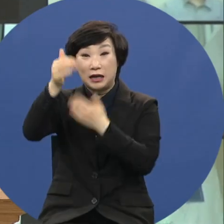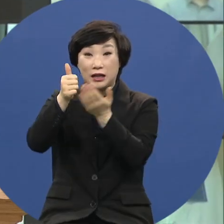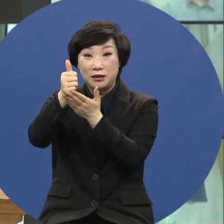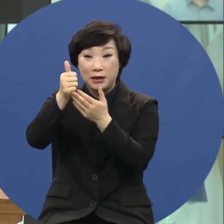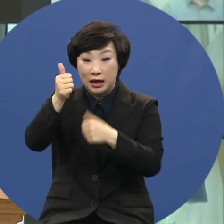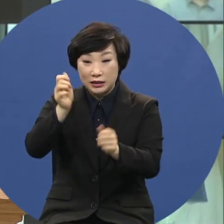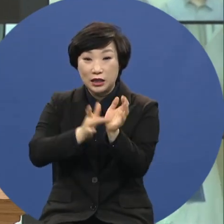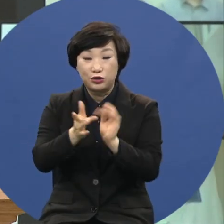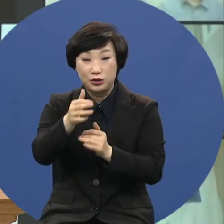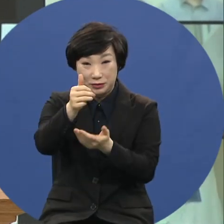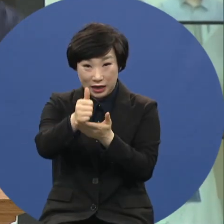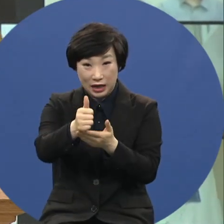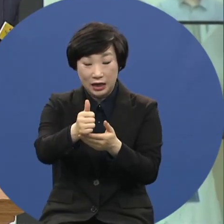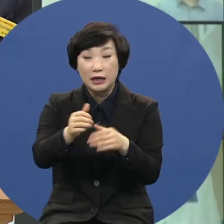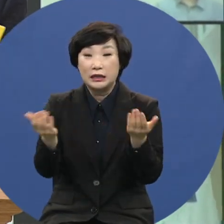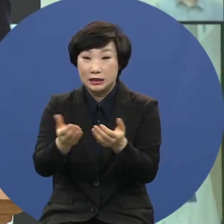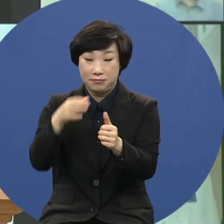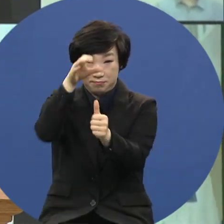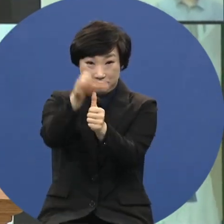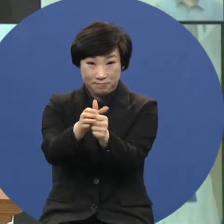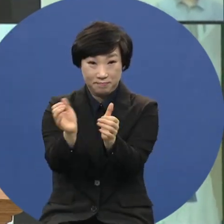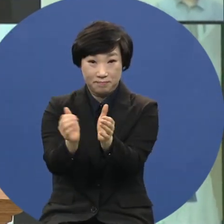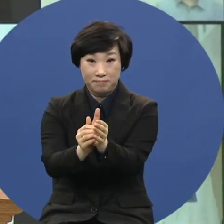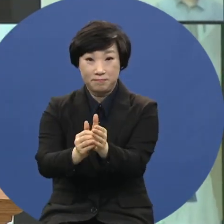아들에게 사명으로 주었다. 이 말 사명으로.